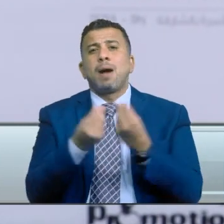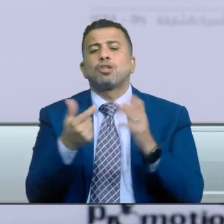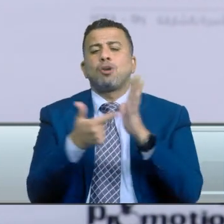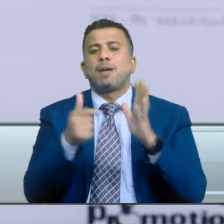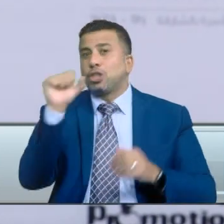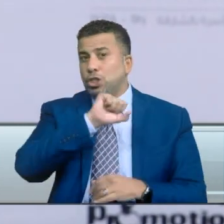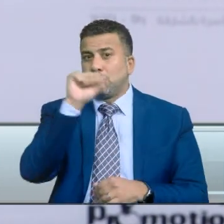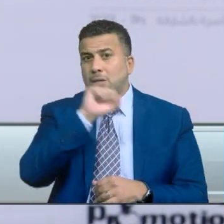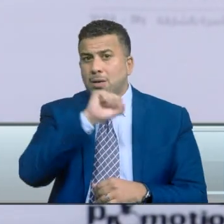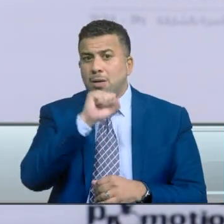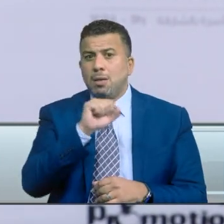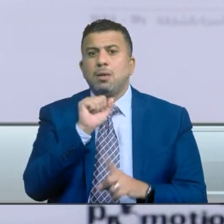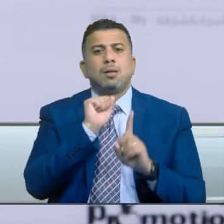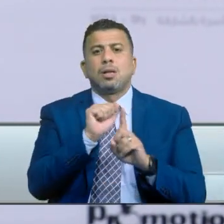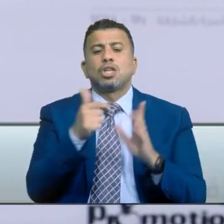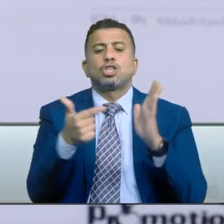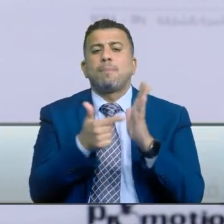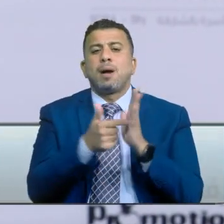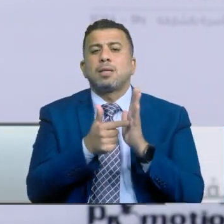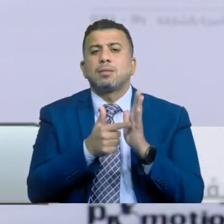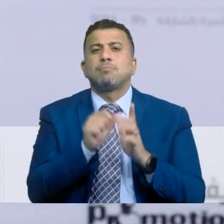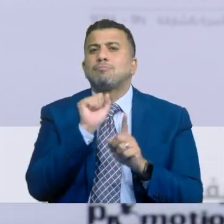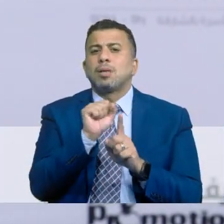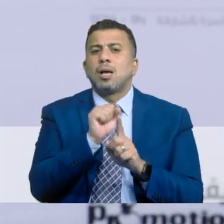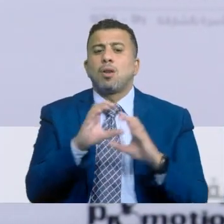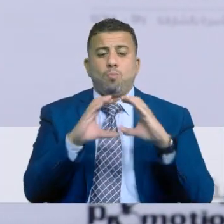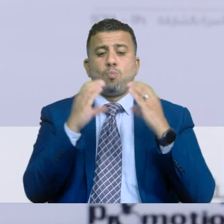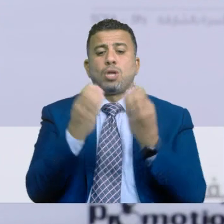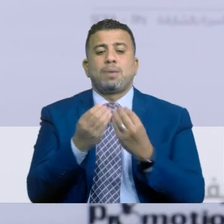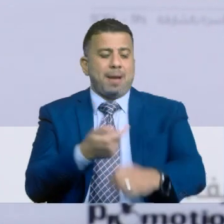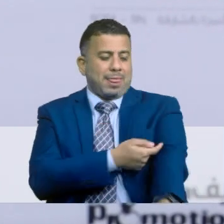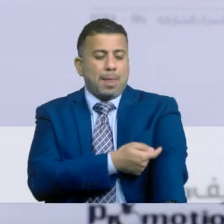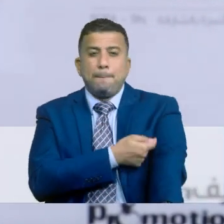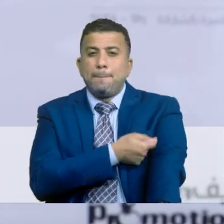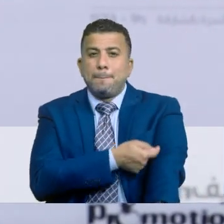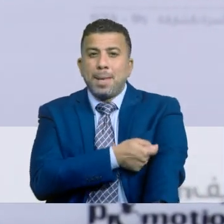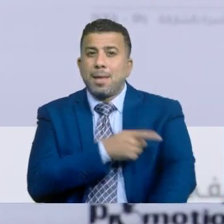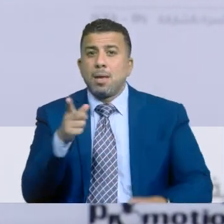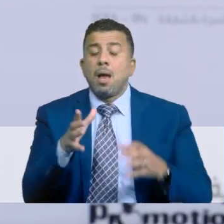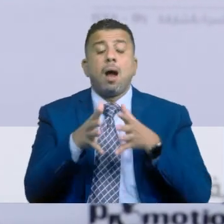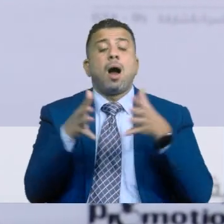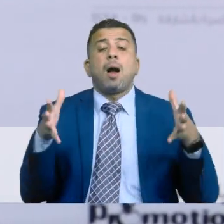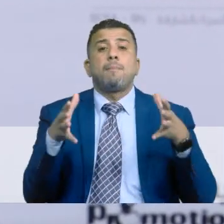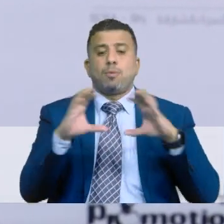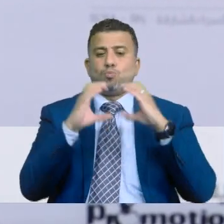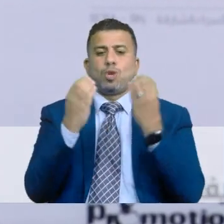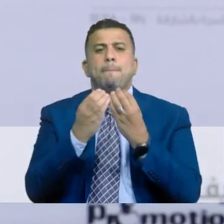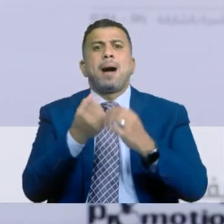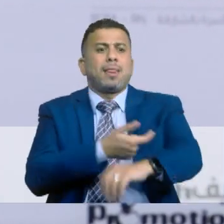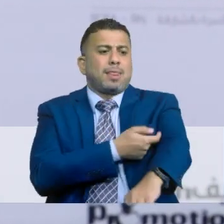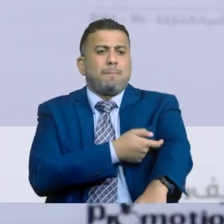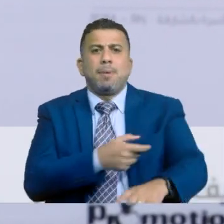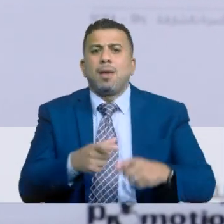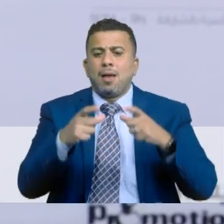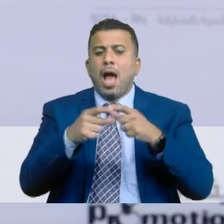الشارقة، وخاصة جامعة الشارقة وفيها المجمع الطبي اللي يعد أكبر مجمع طبي في